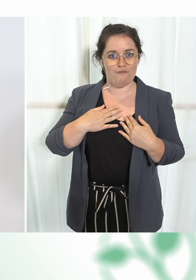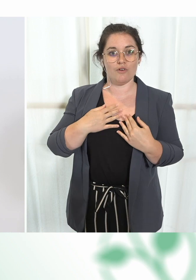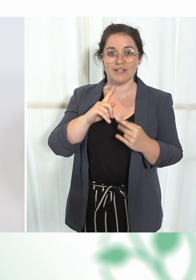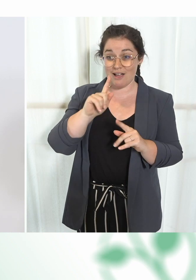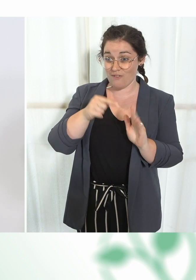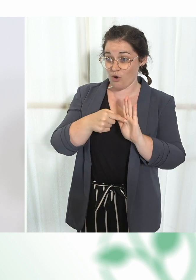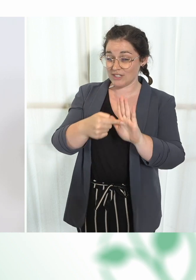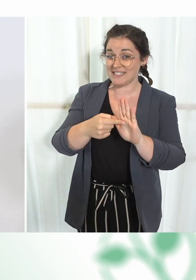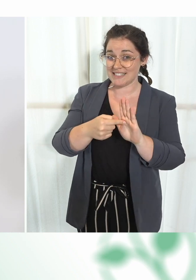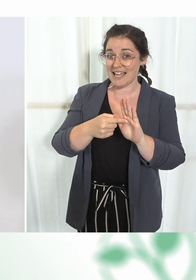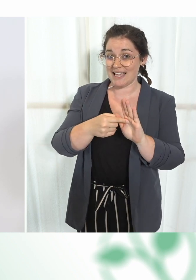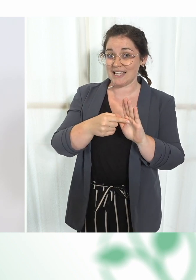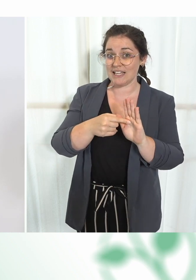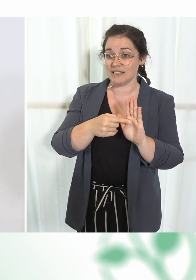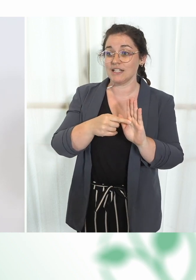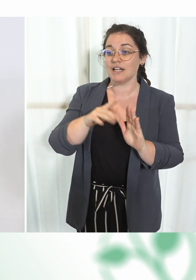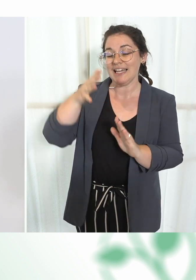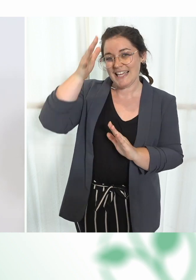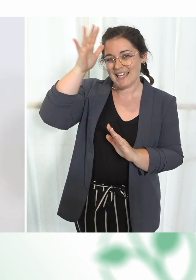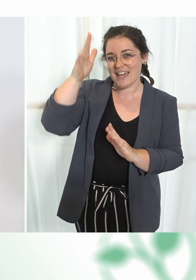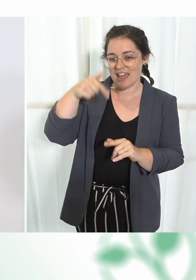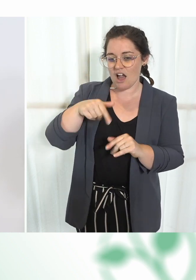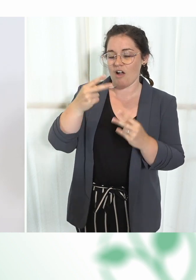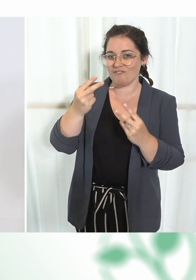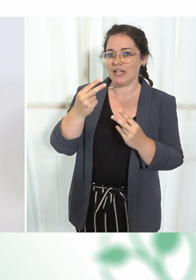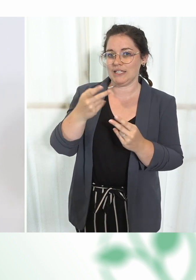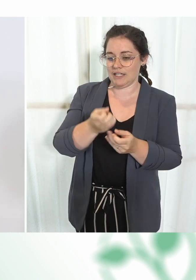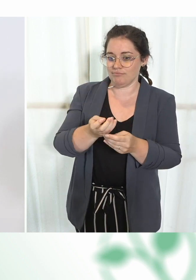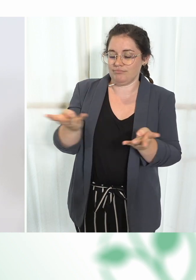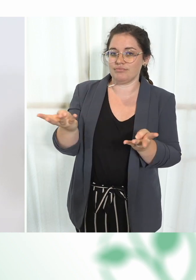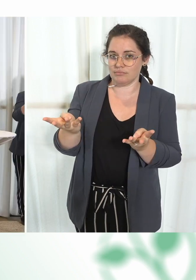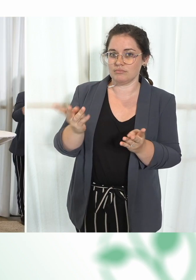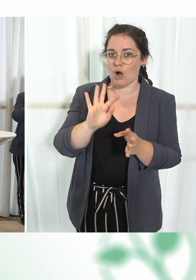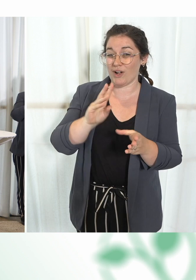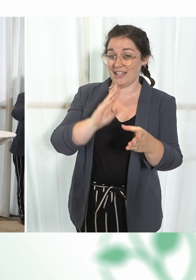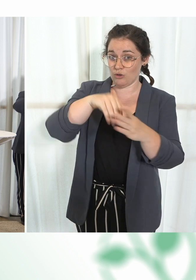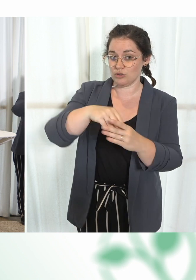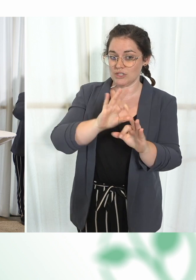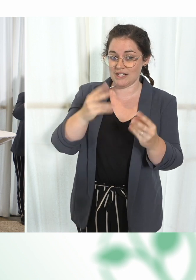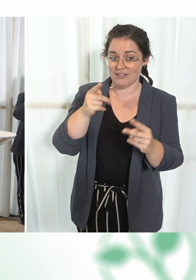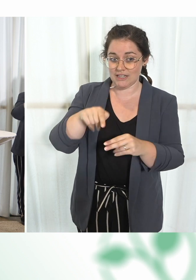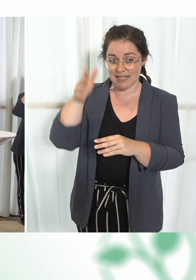dass das Thema IKEA wichtig ist und in den Diversitätsagenten auch das Thema Inklusion ganz wichtig bei IKEA.